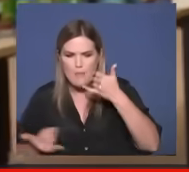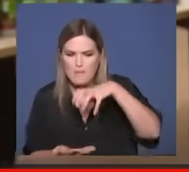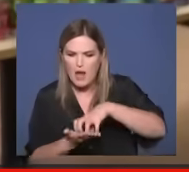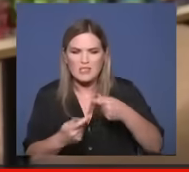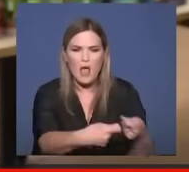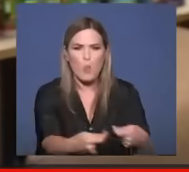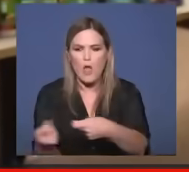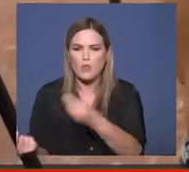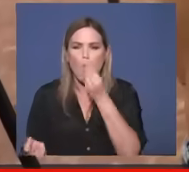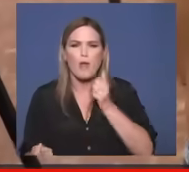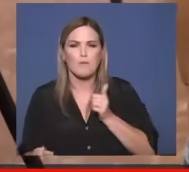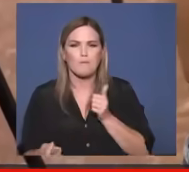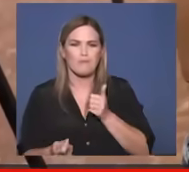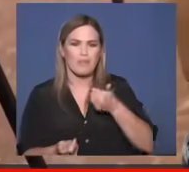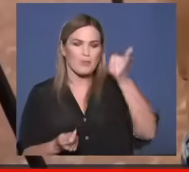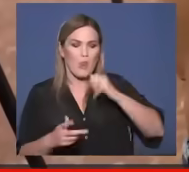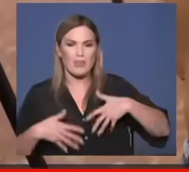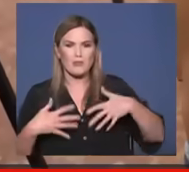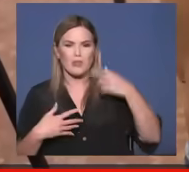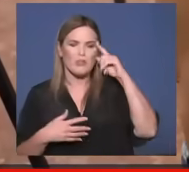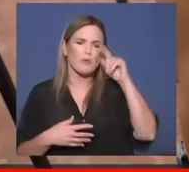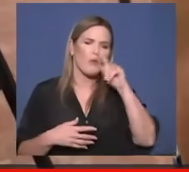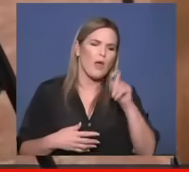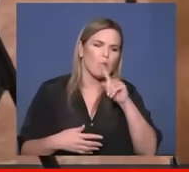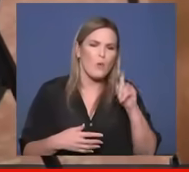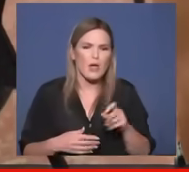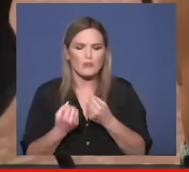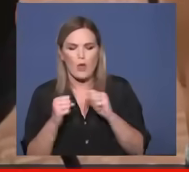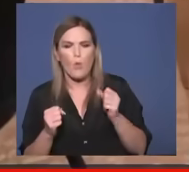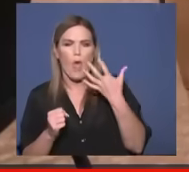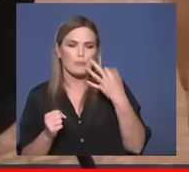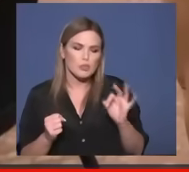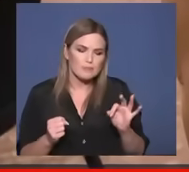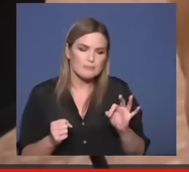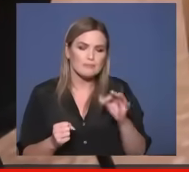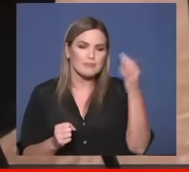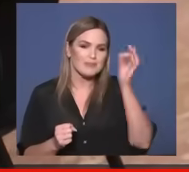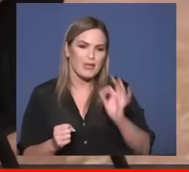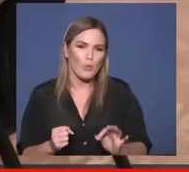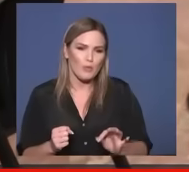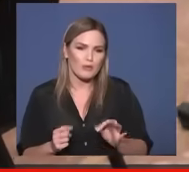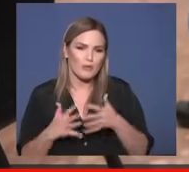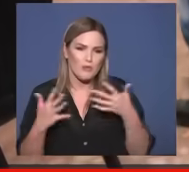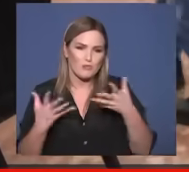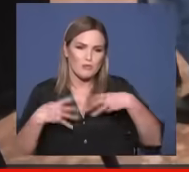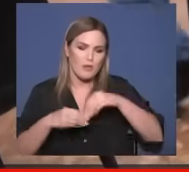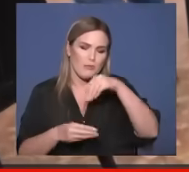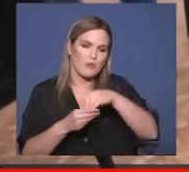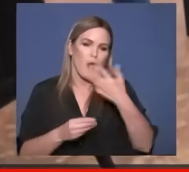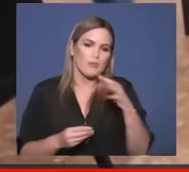חשבנו שאולי, אולי, אולי ישחררו 50, את יודעת, הסיכוי גדול שמשפחה תהיה בתוך ה-50 ולא...